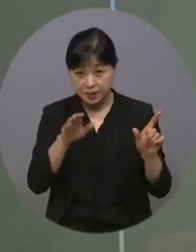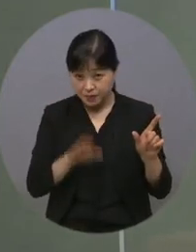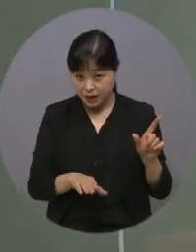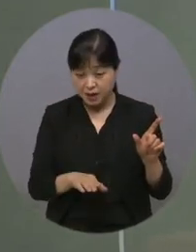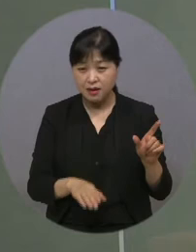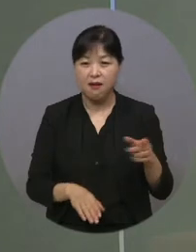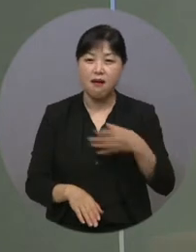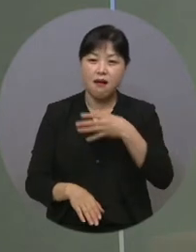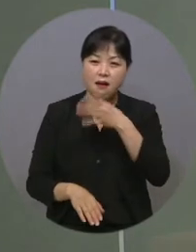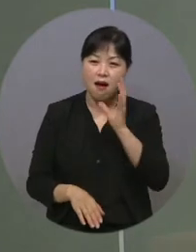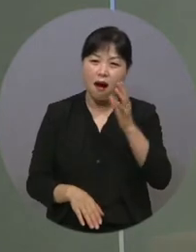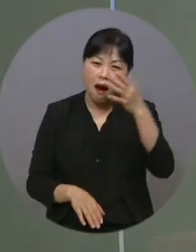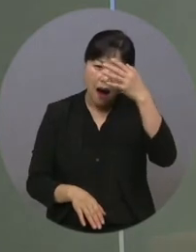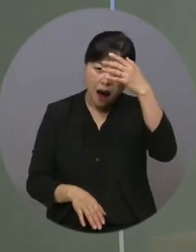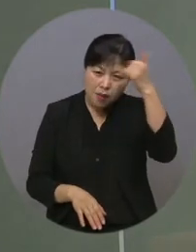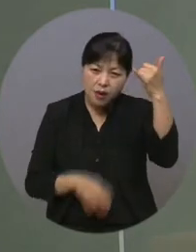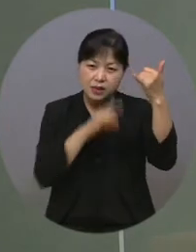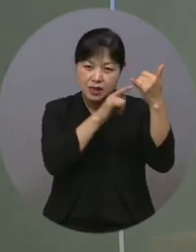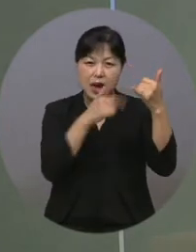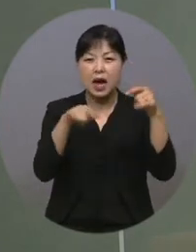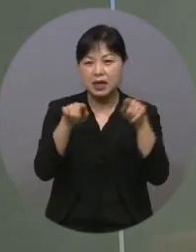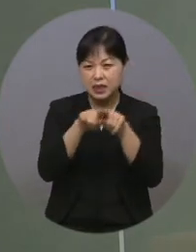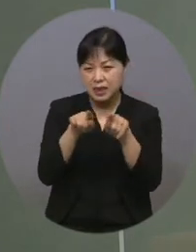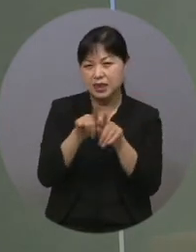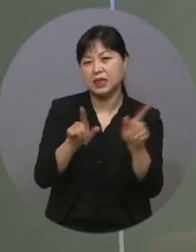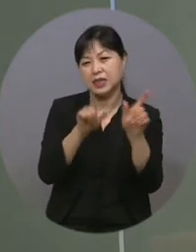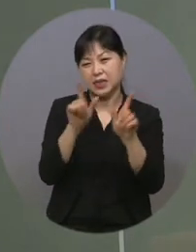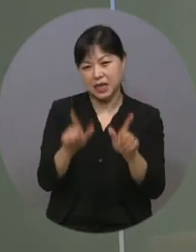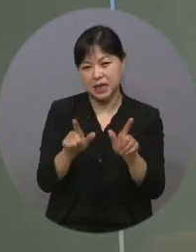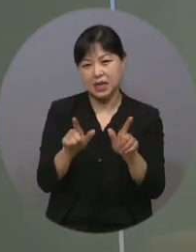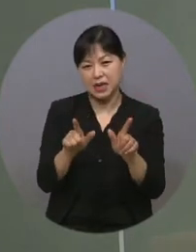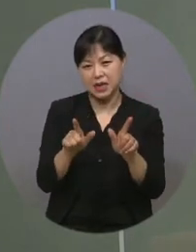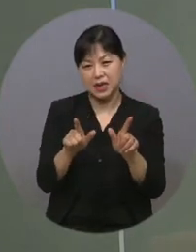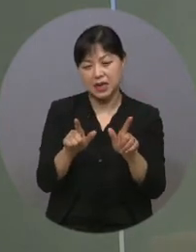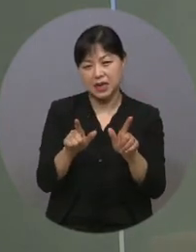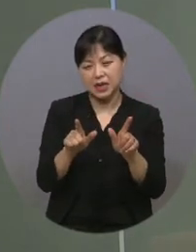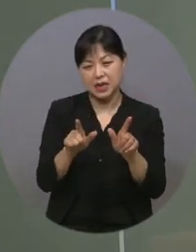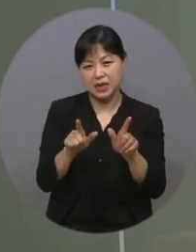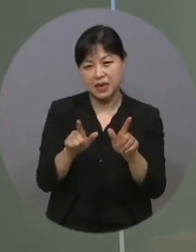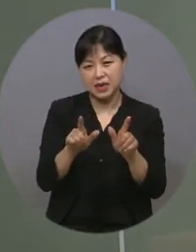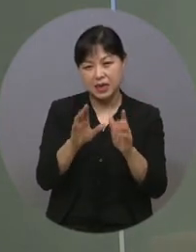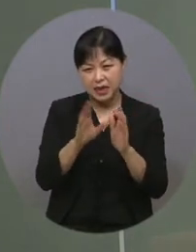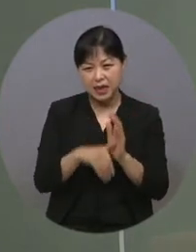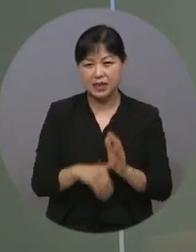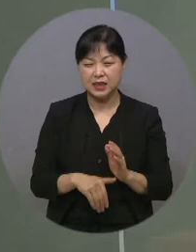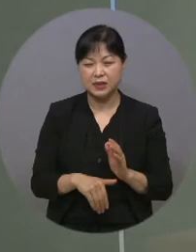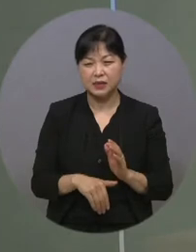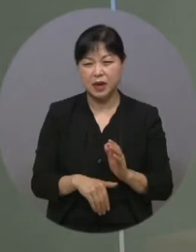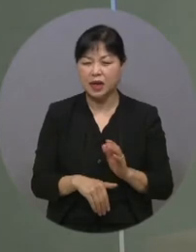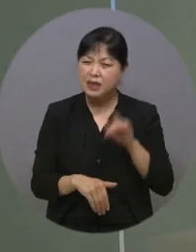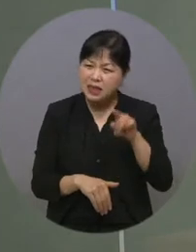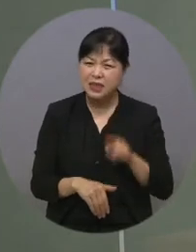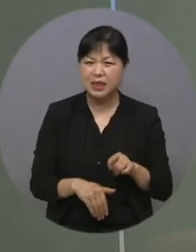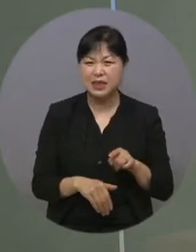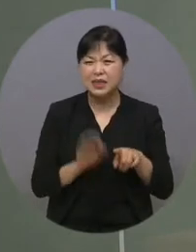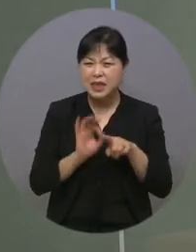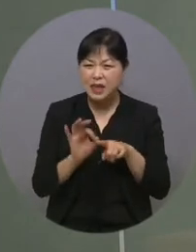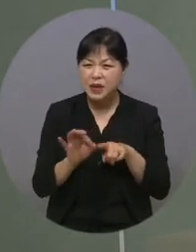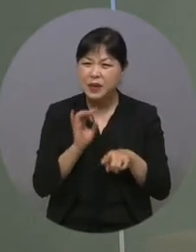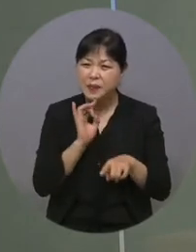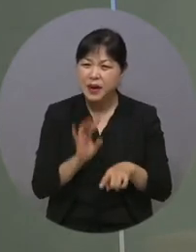사는 경우에는 더더욱 네. 할아버지 할머니들이 잔소리 같은 얘기만 하게 되고 그러니까 어린 나이에는